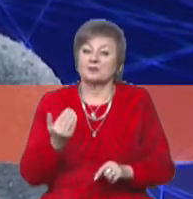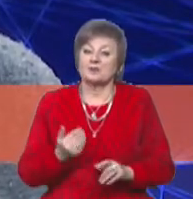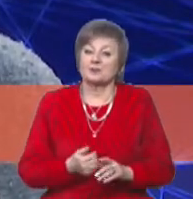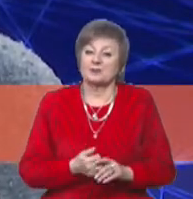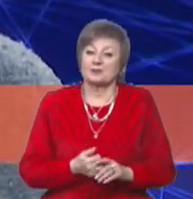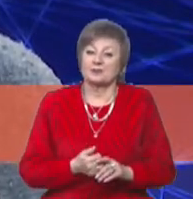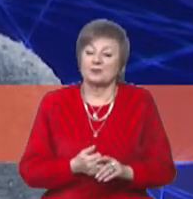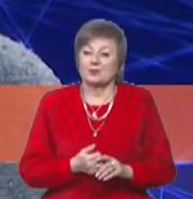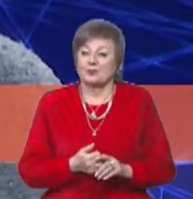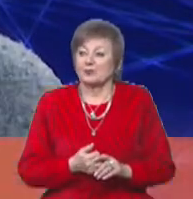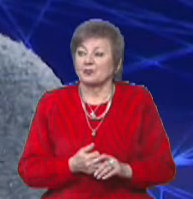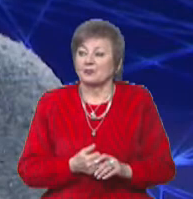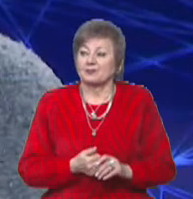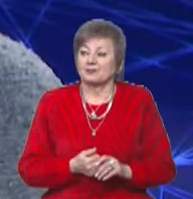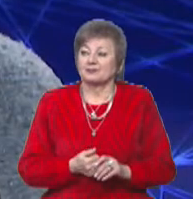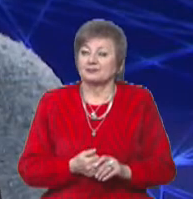складових